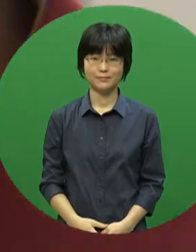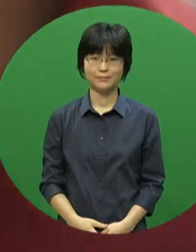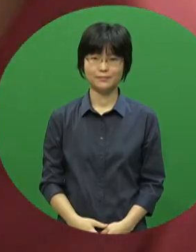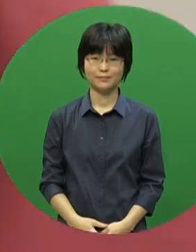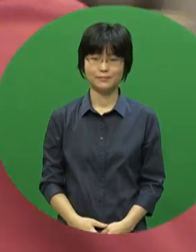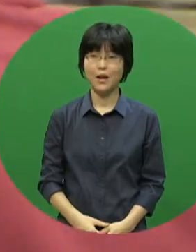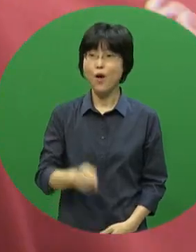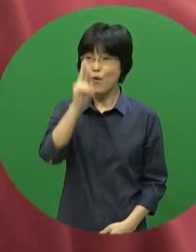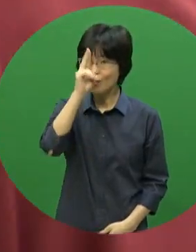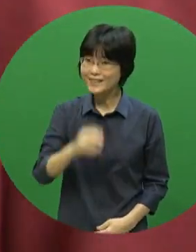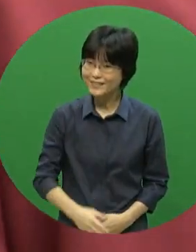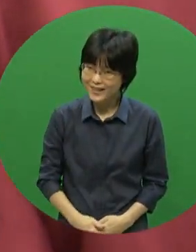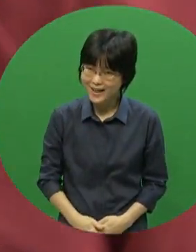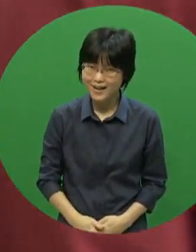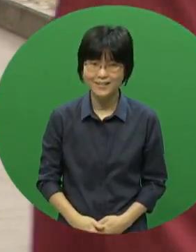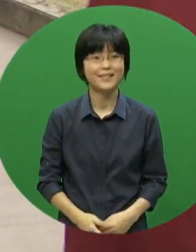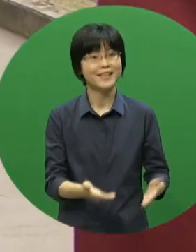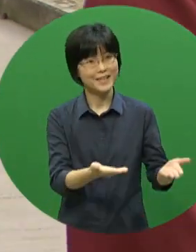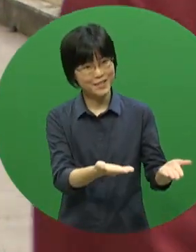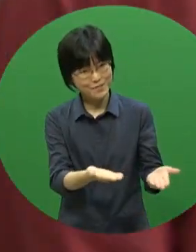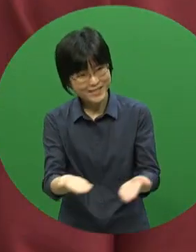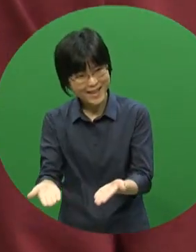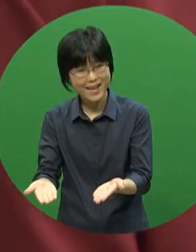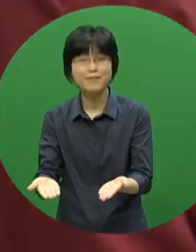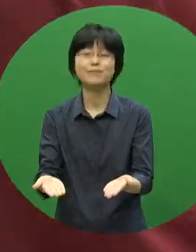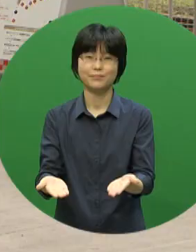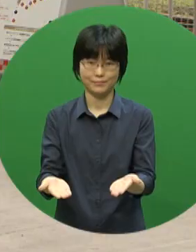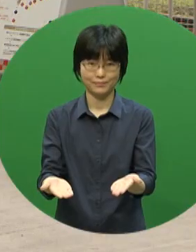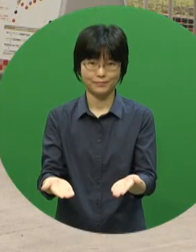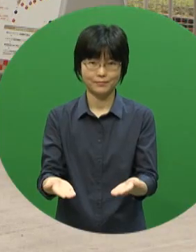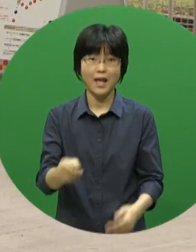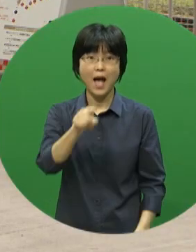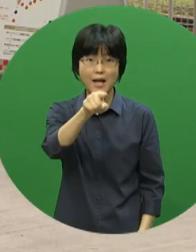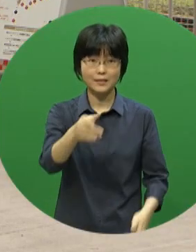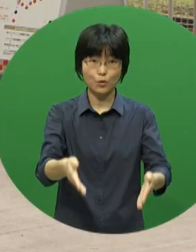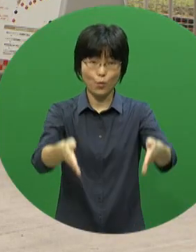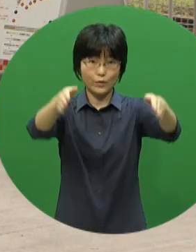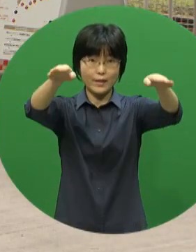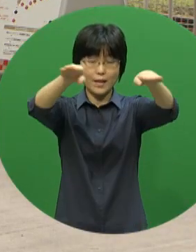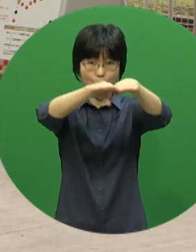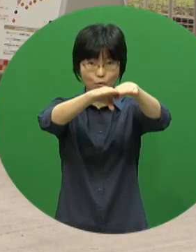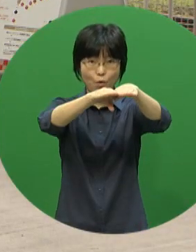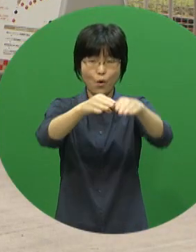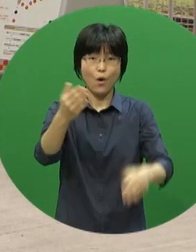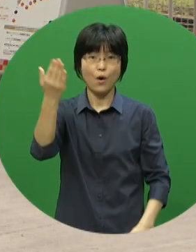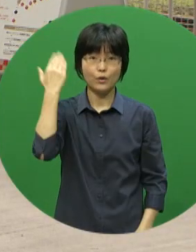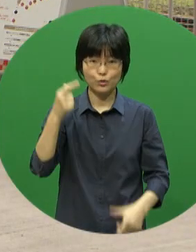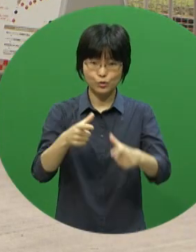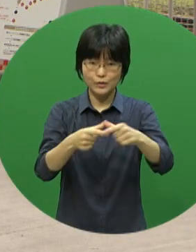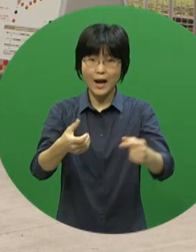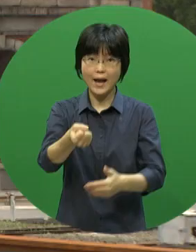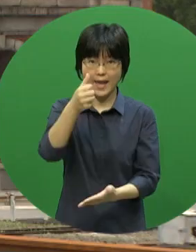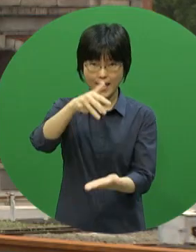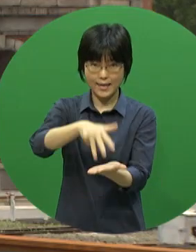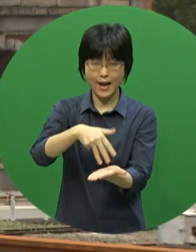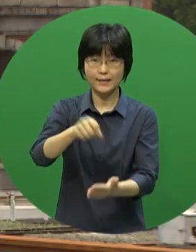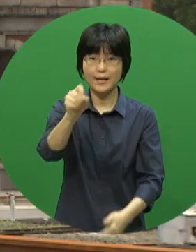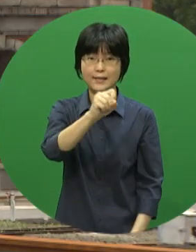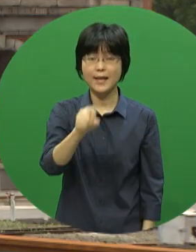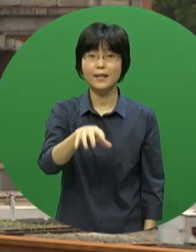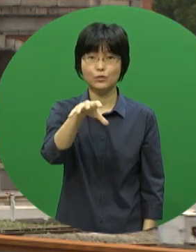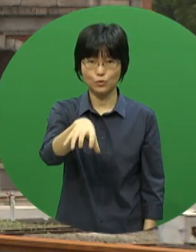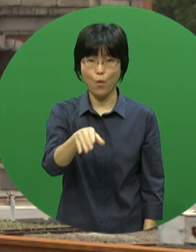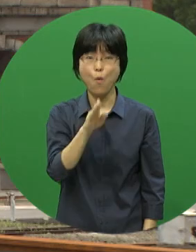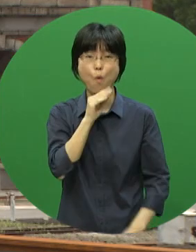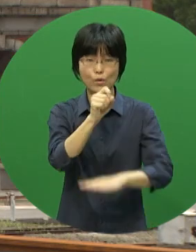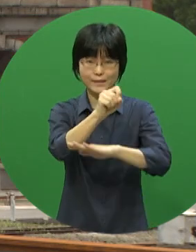こんにちは。 あ、こんにちは。いらっしゃいませ。ようこそ。あちらに見えますのが旧関営八幡製鉄所の本事務所になります